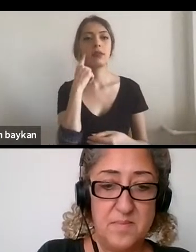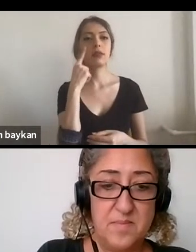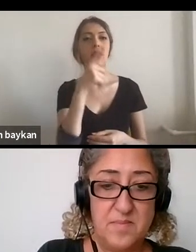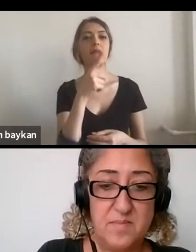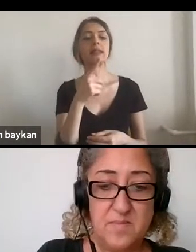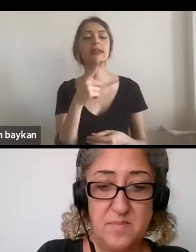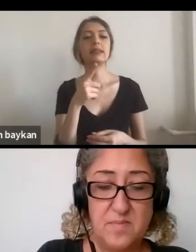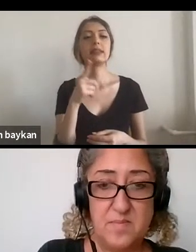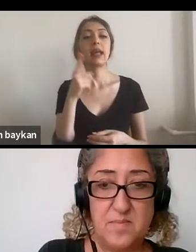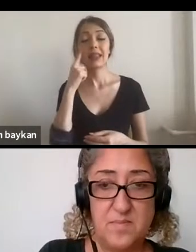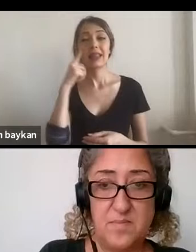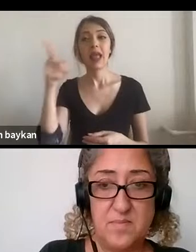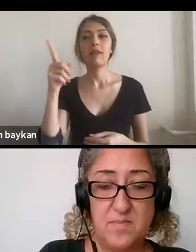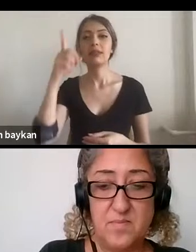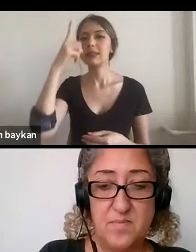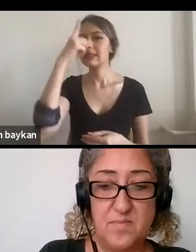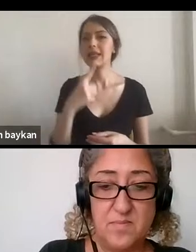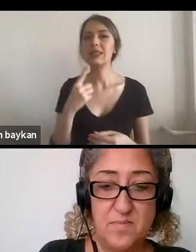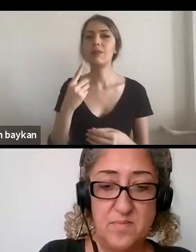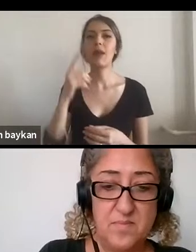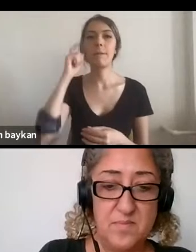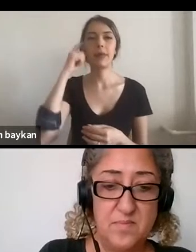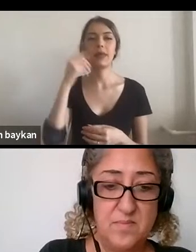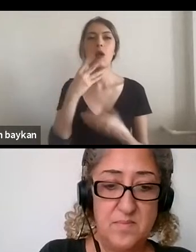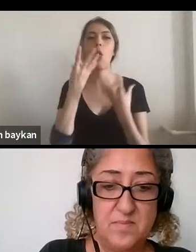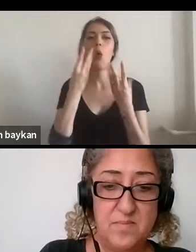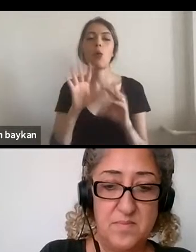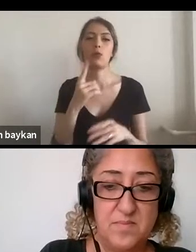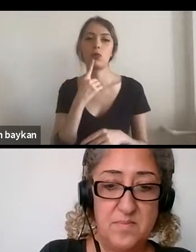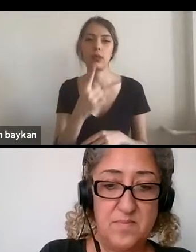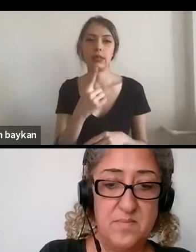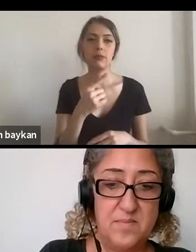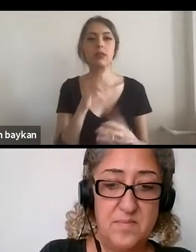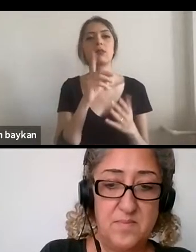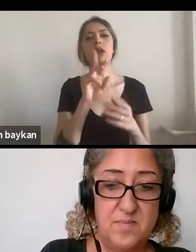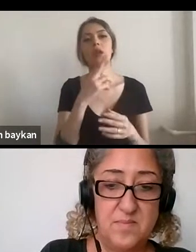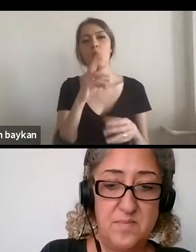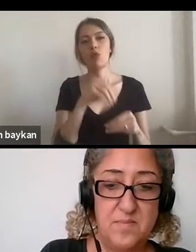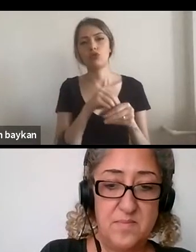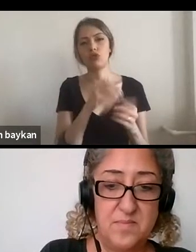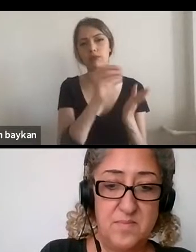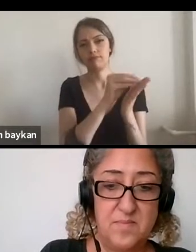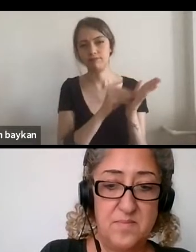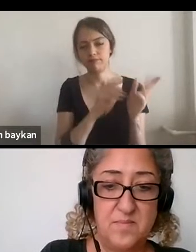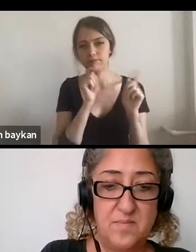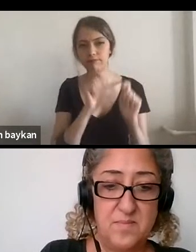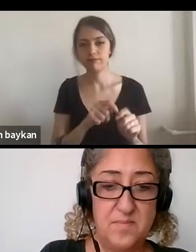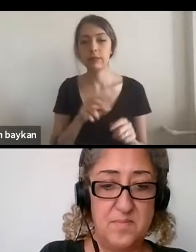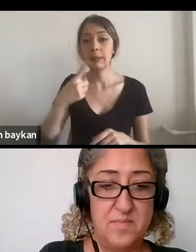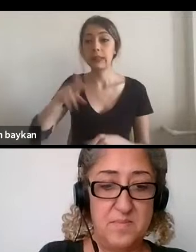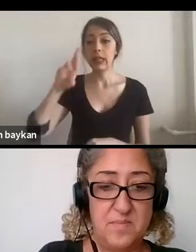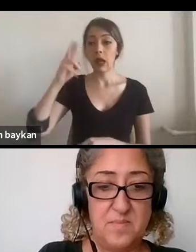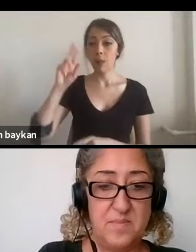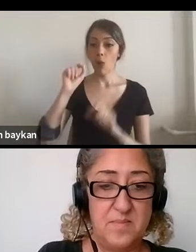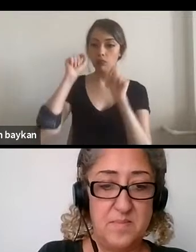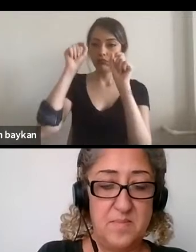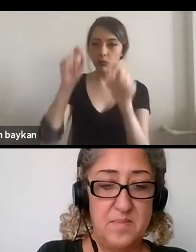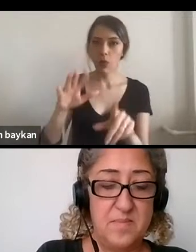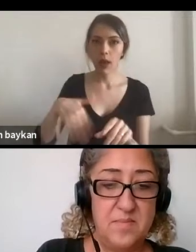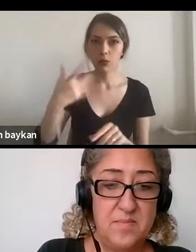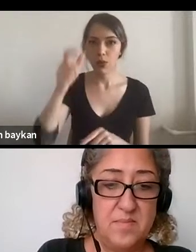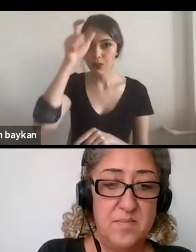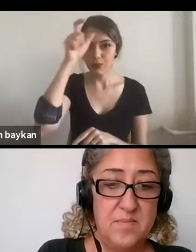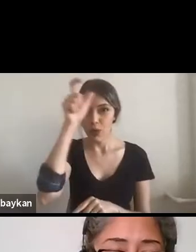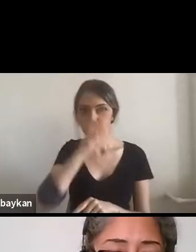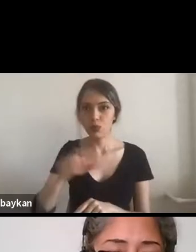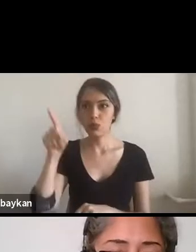olması TKDF olarak raporda yer verdiğimiz temel konulardı. Biz raporumuzu gönderdikten sonra Türkiye hükümetinden